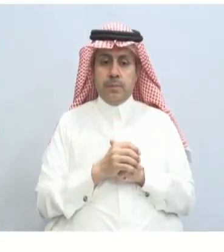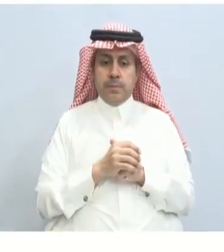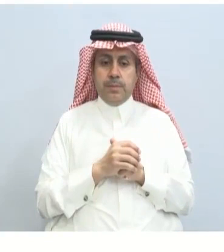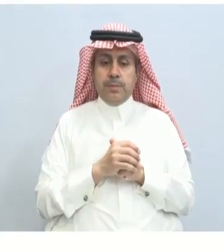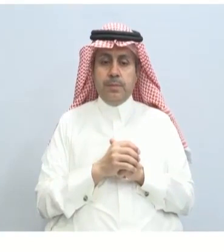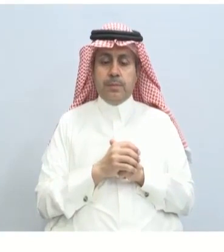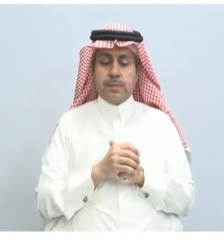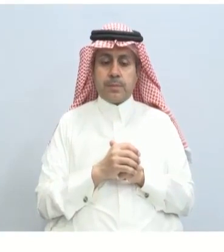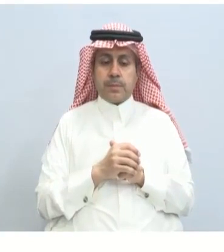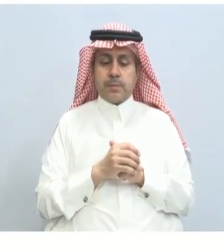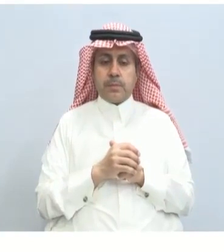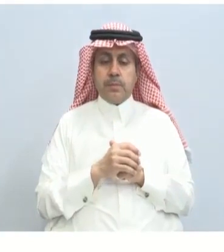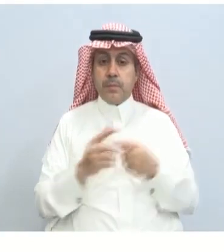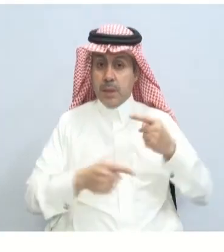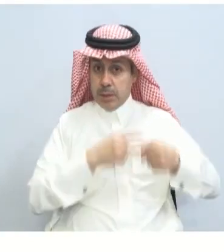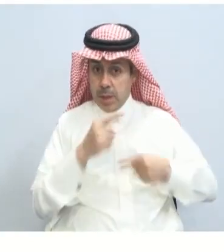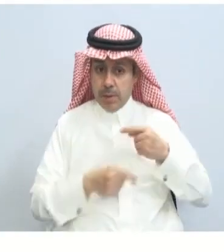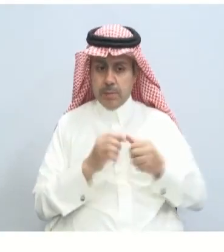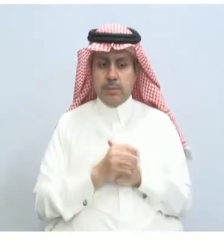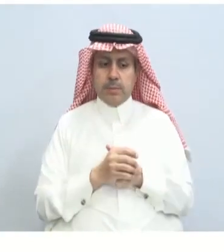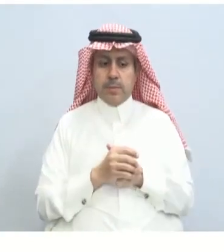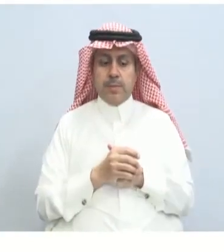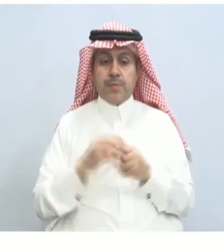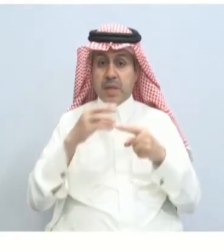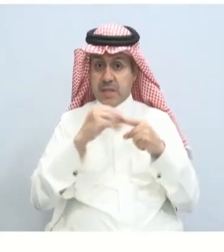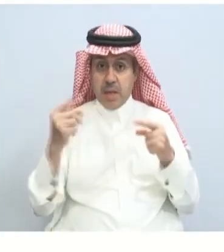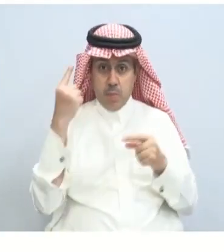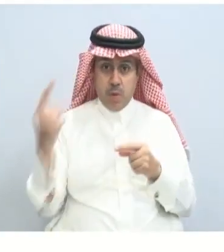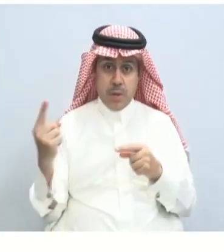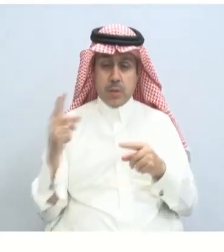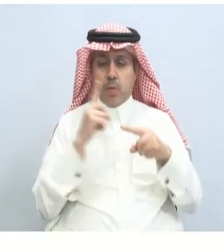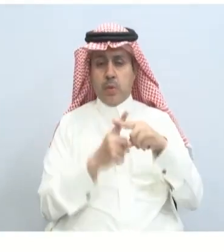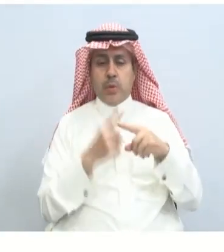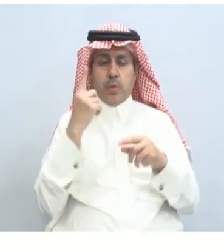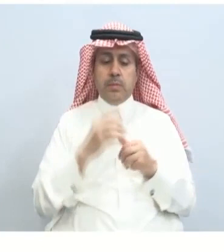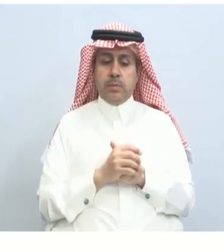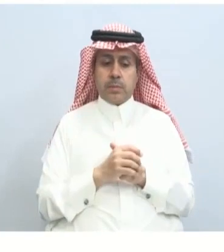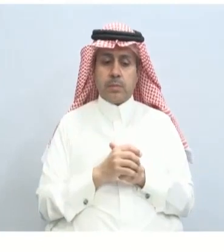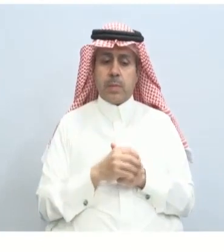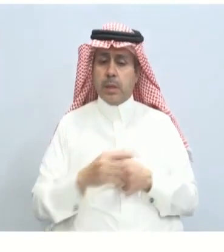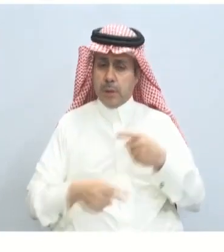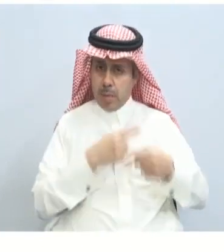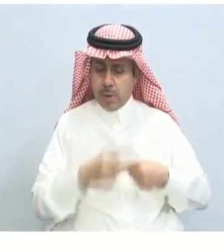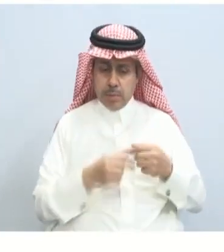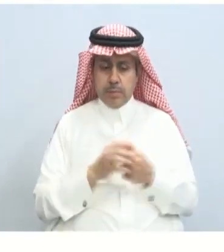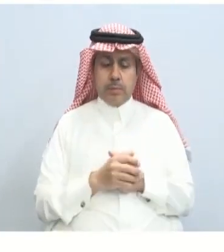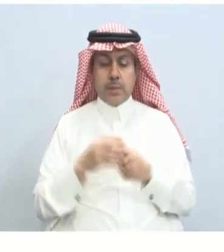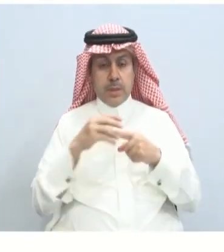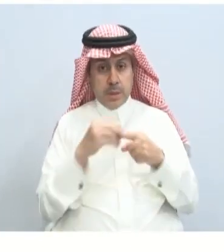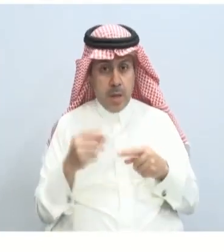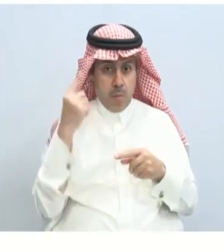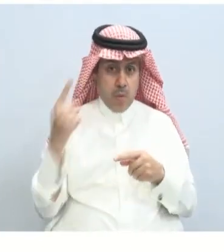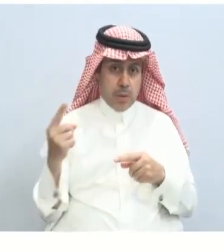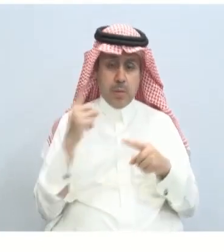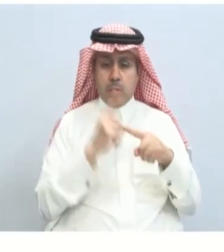في الاساس هي دائما تتراوح ما بين السالب واحد والموجب واحد يعني هو مقدار يتراوح بين السالب